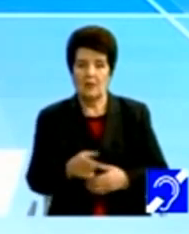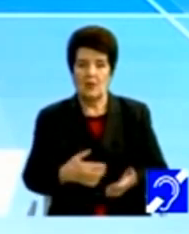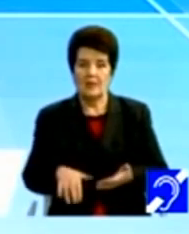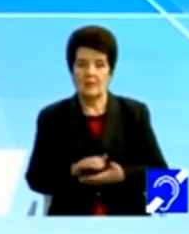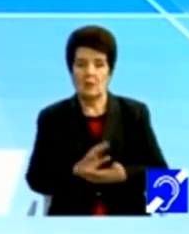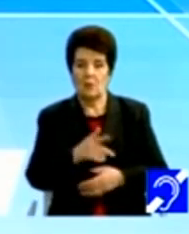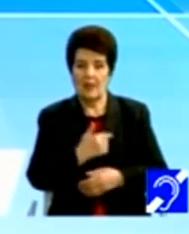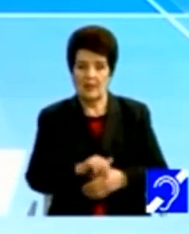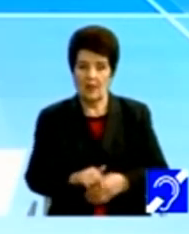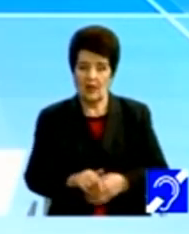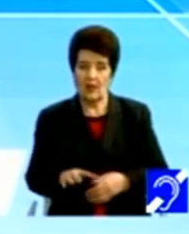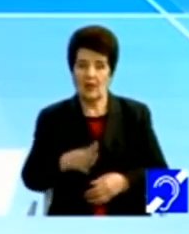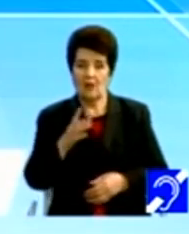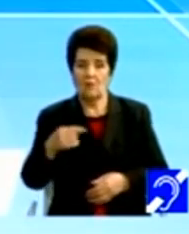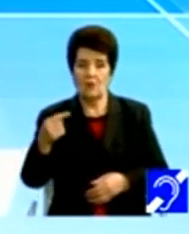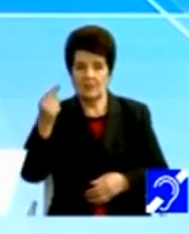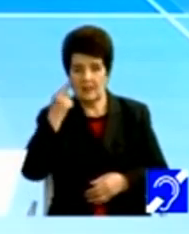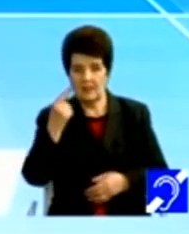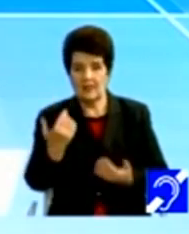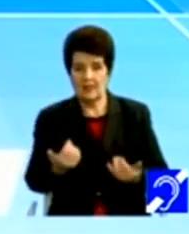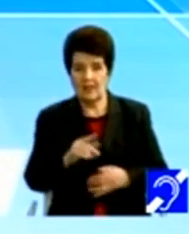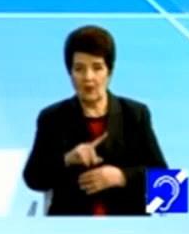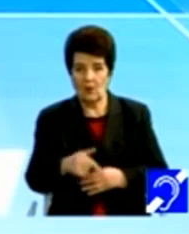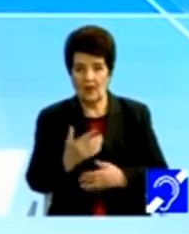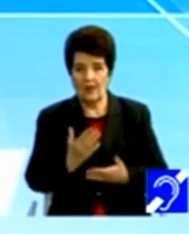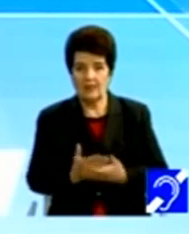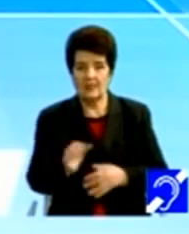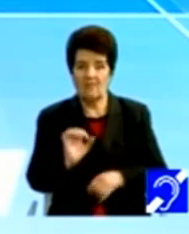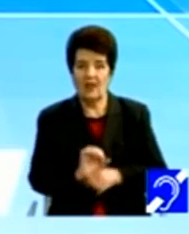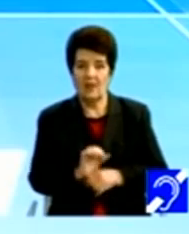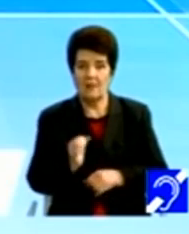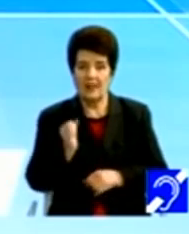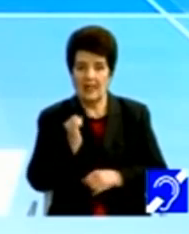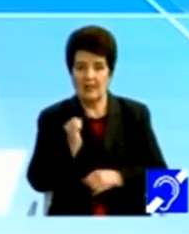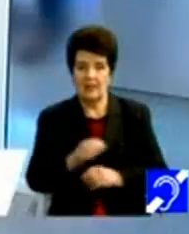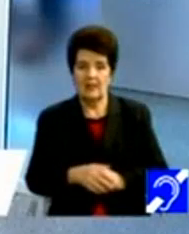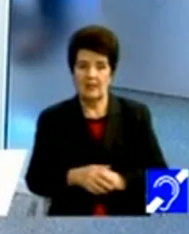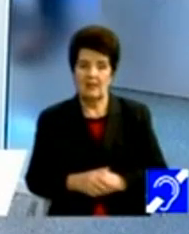sistemul medical în felul în care a fost gândit până la ora actuală este falimentar, ca și statul în sine.